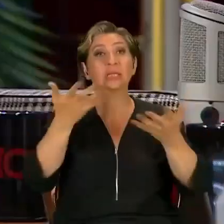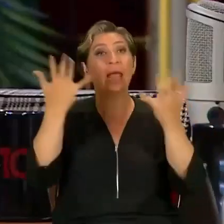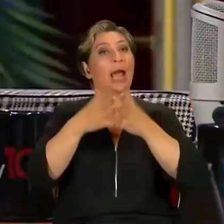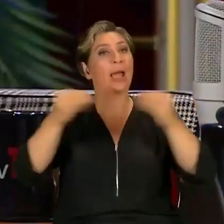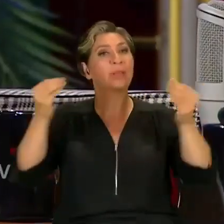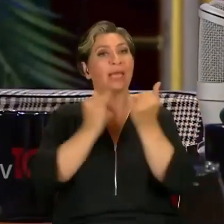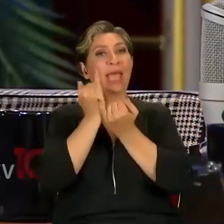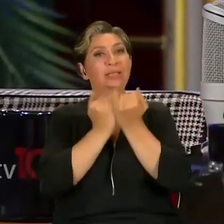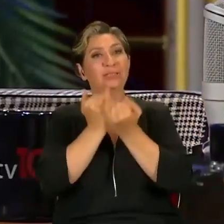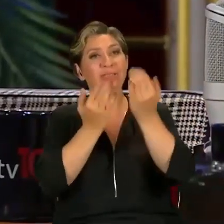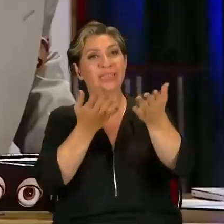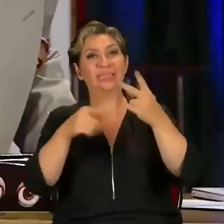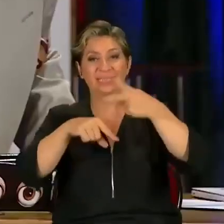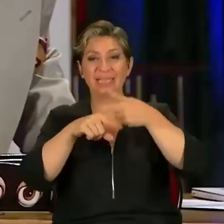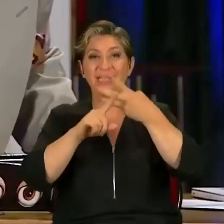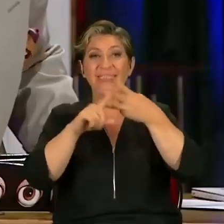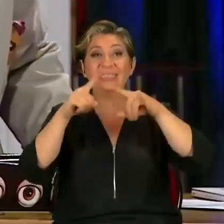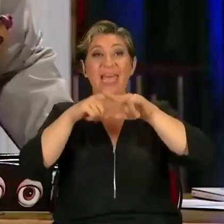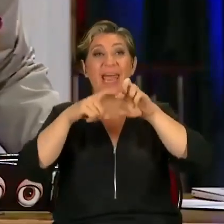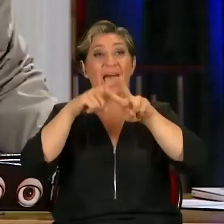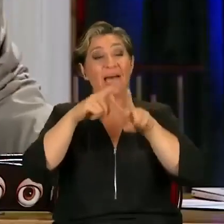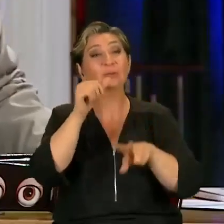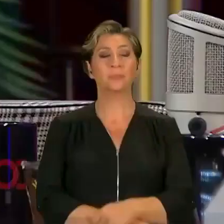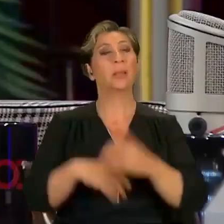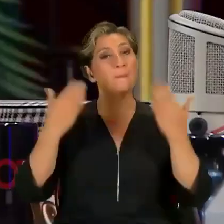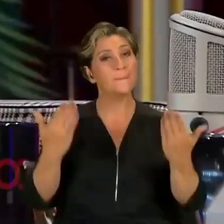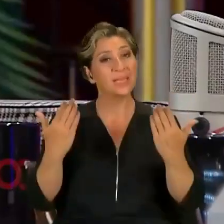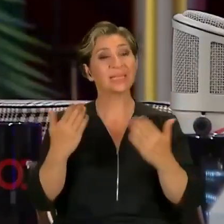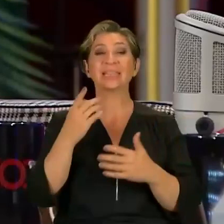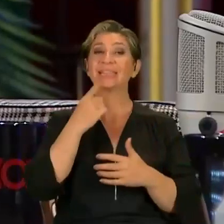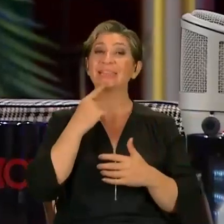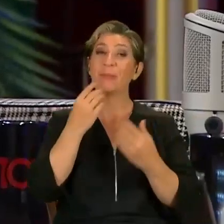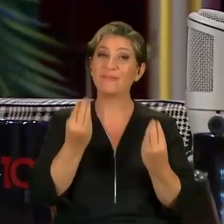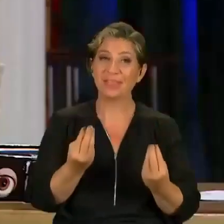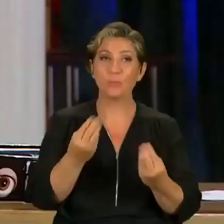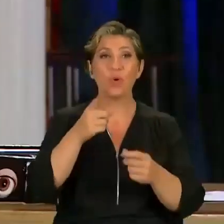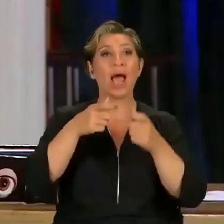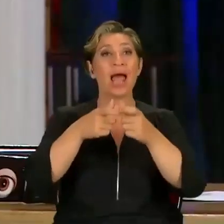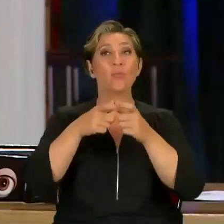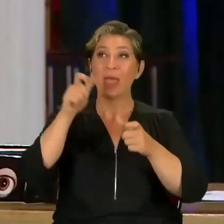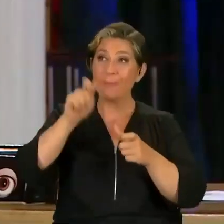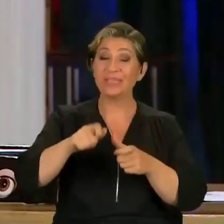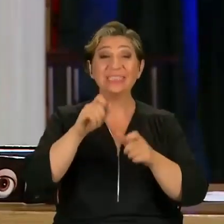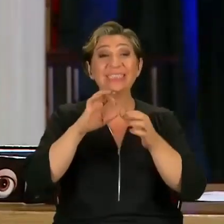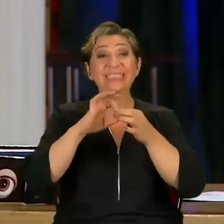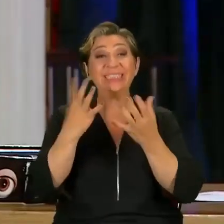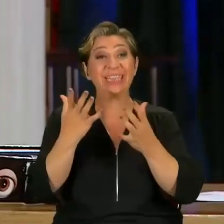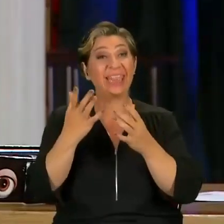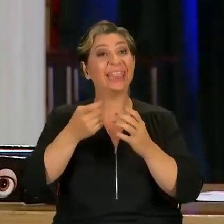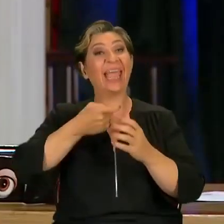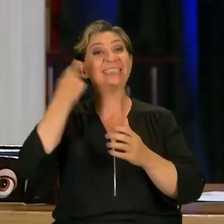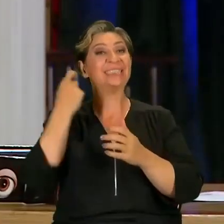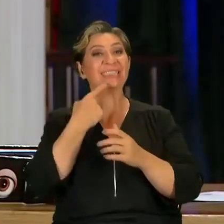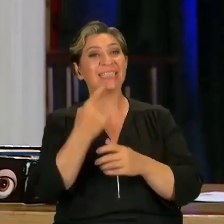önce kaybettiğin kardeşin Zehra Su. Biz çok yakınızdır. Tatlım efendim, bu albümü yaptınız. Niye